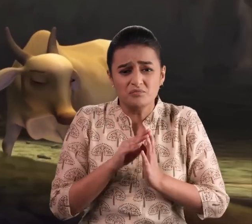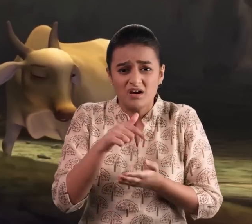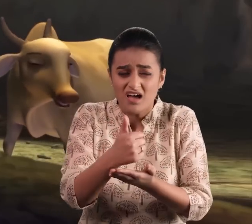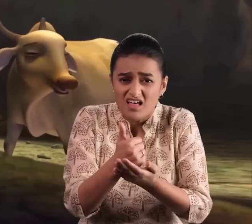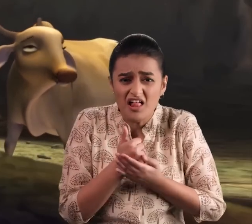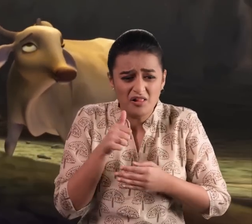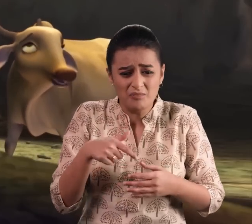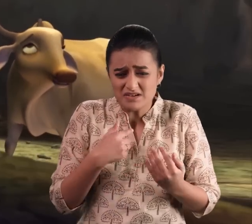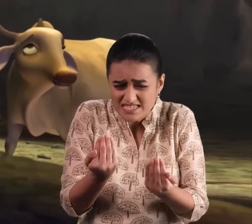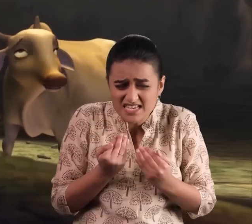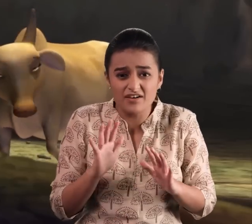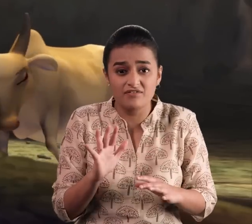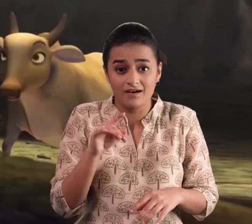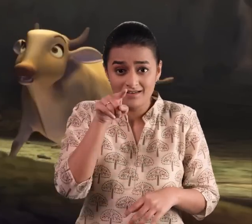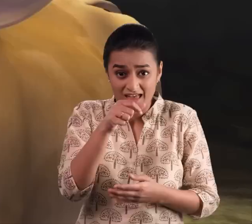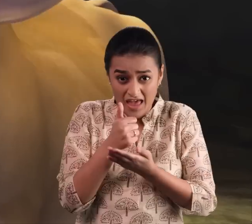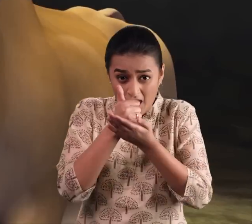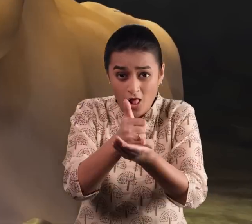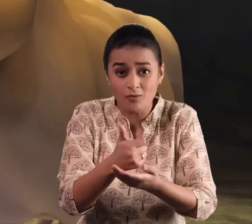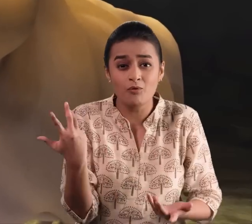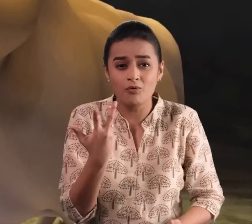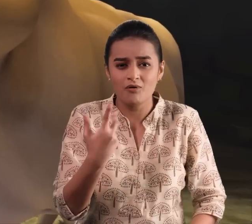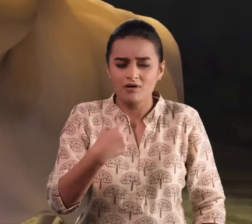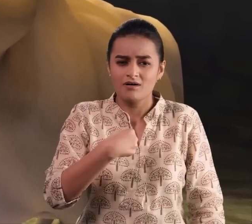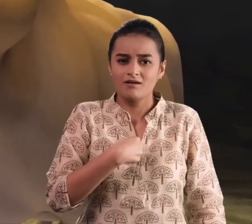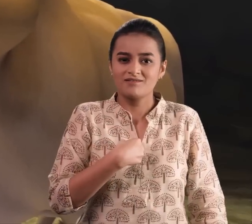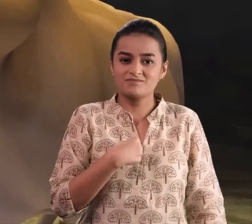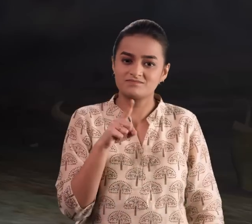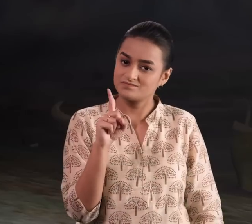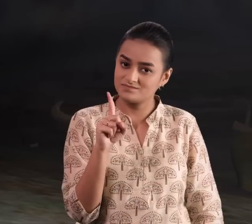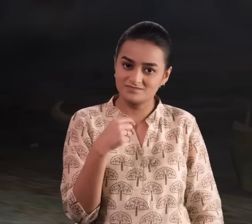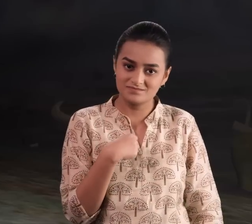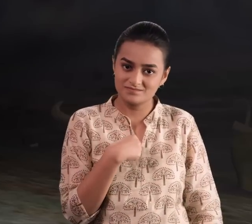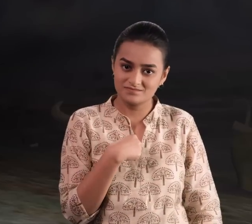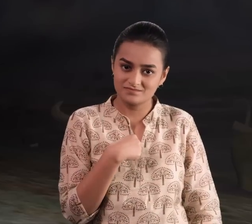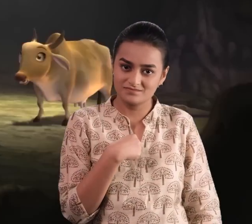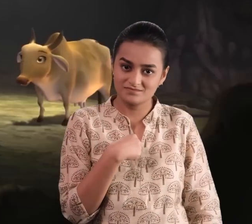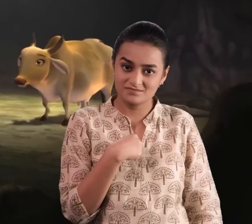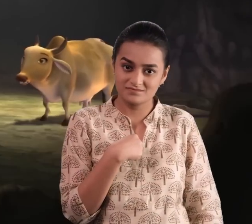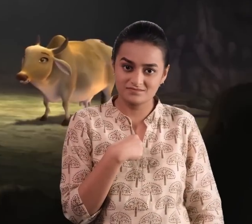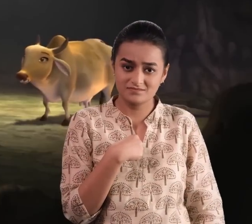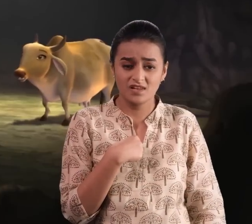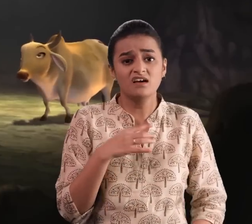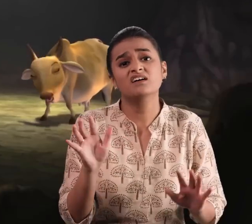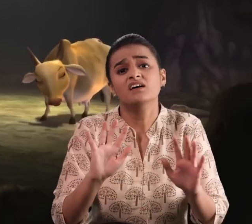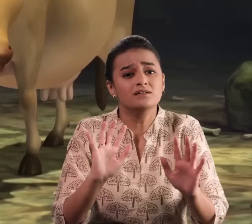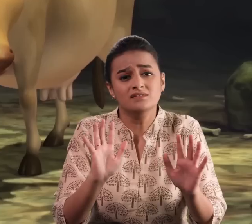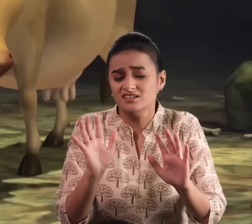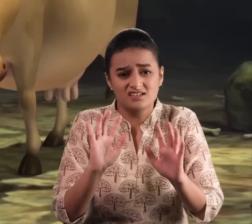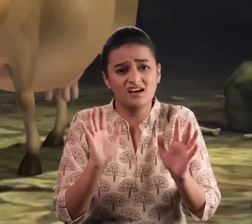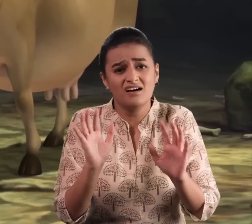प्रभु ने इस संकट में मेरी रक्षा की। इस संकट में यदि कोई तुम्हारी रक्षा करेगा तो वो हूँ मैं।